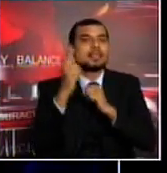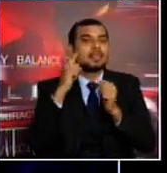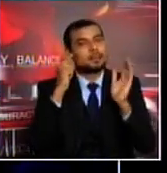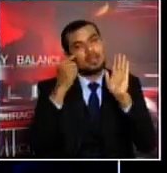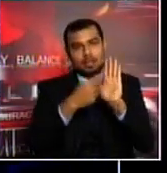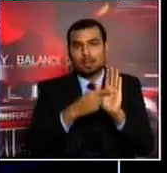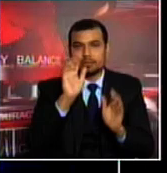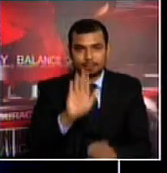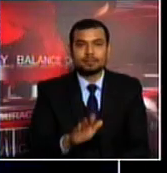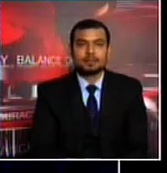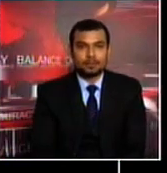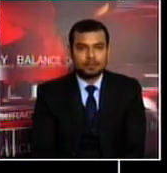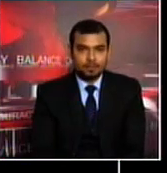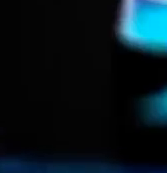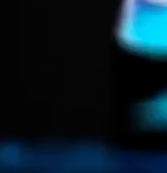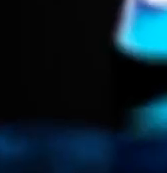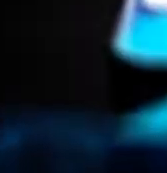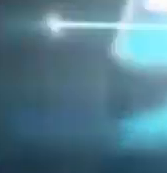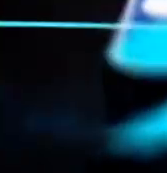डेमा प्रसारण गर्ने गर्छौँ।